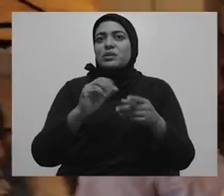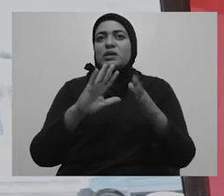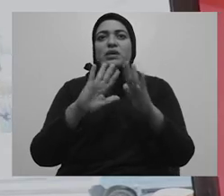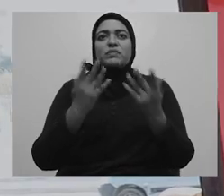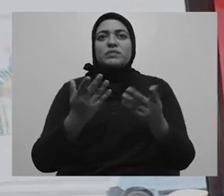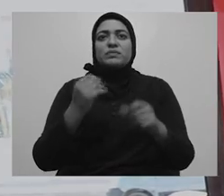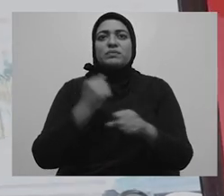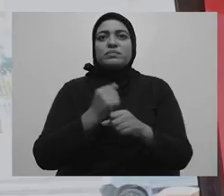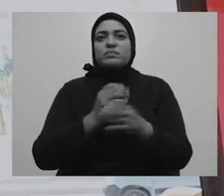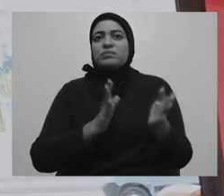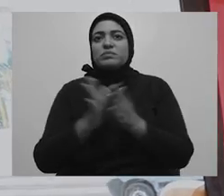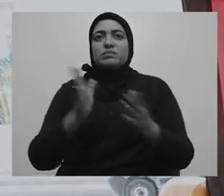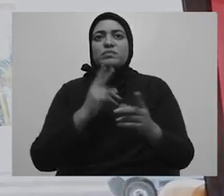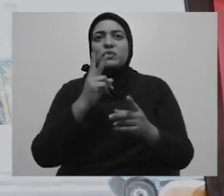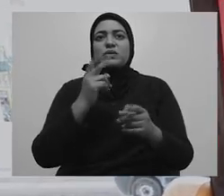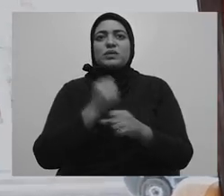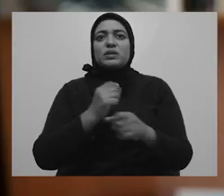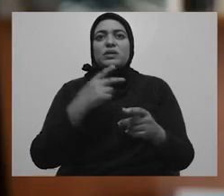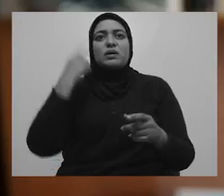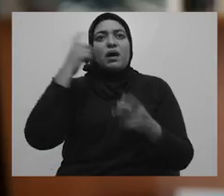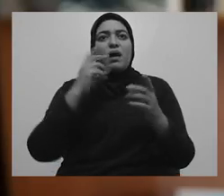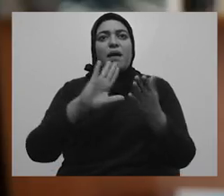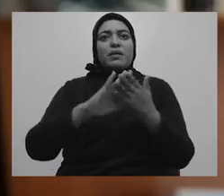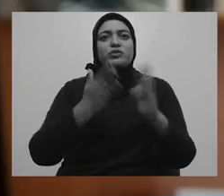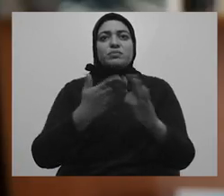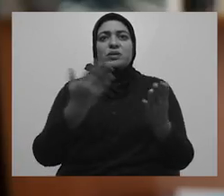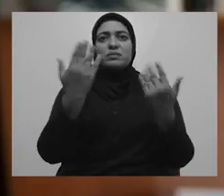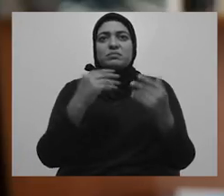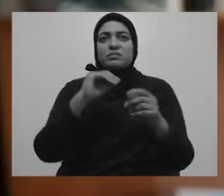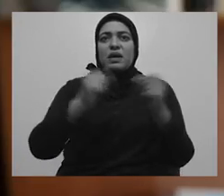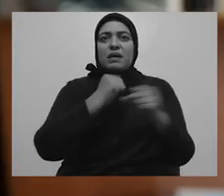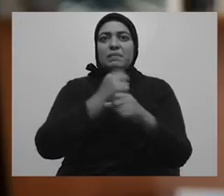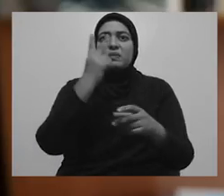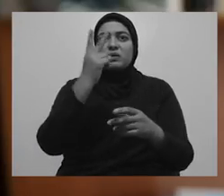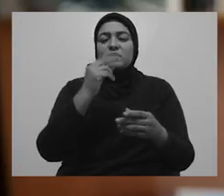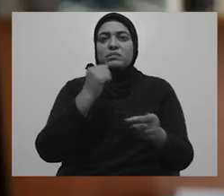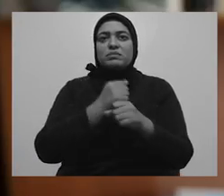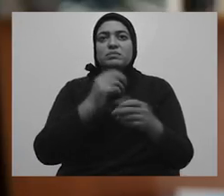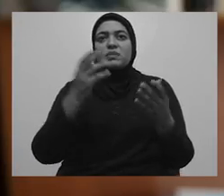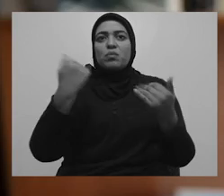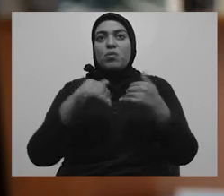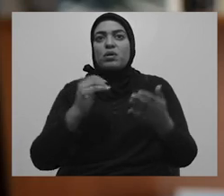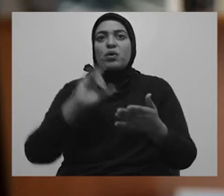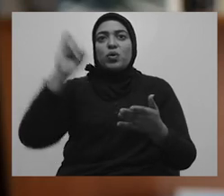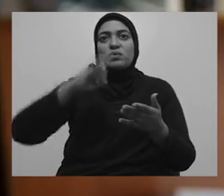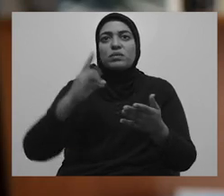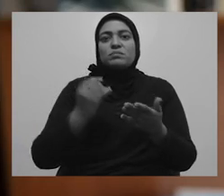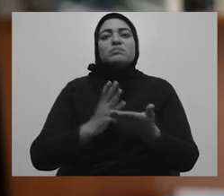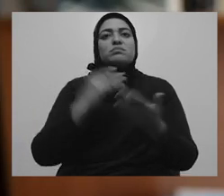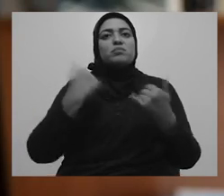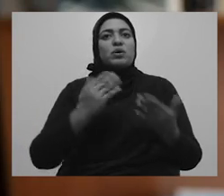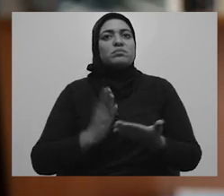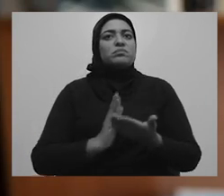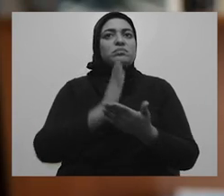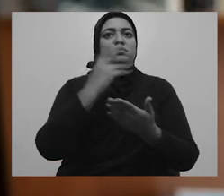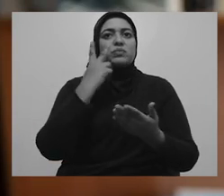Dans le cadre du projet Decide, on a lancé deux appels à initiative, donc sur deux ans. Les deux appelaient les associations à